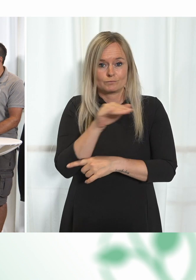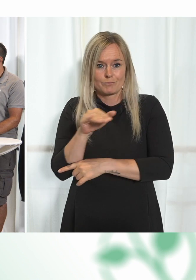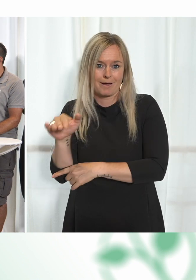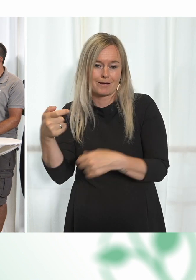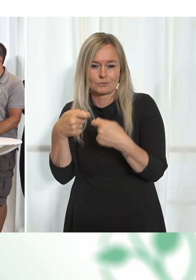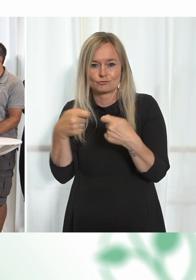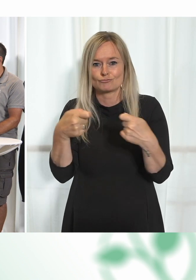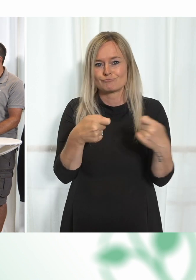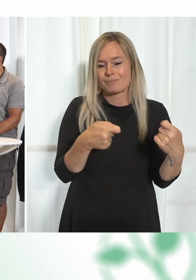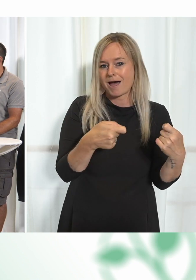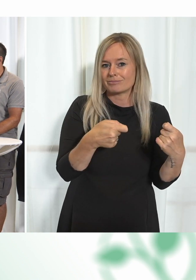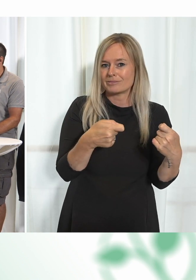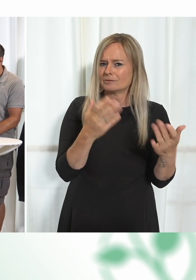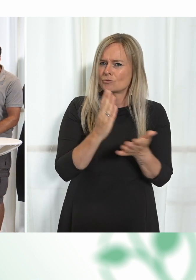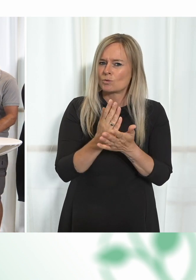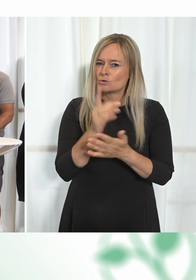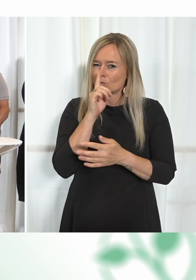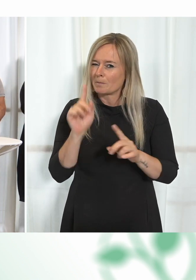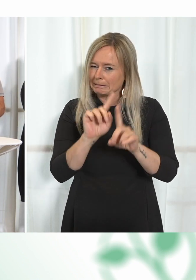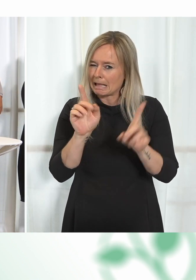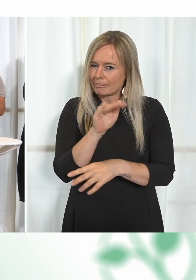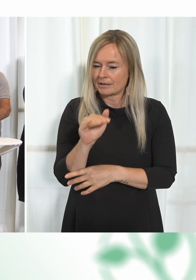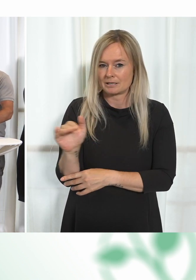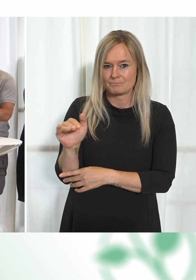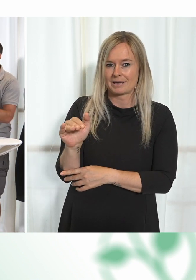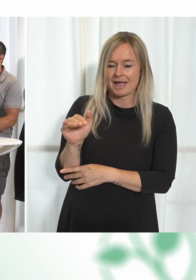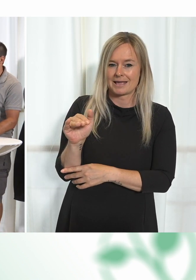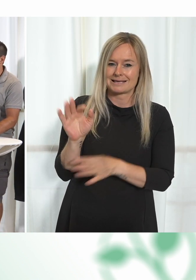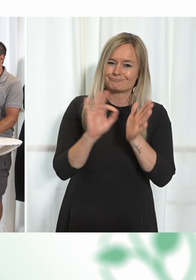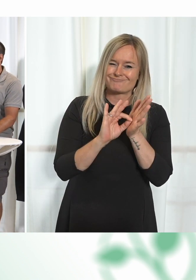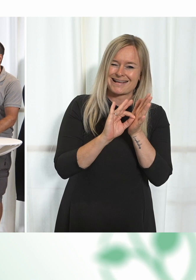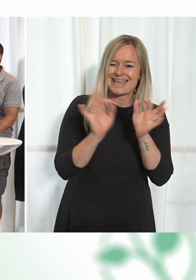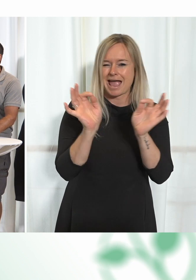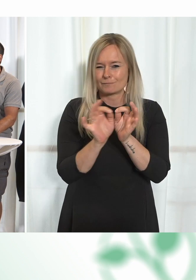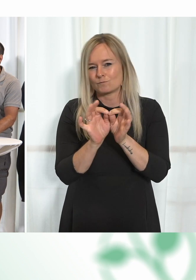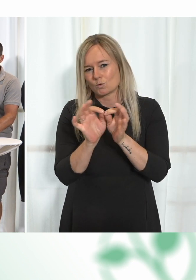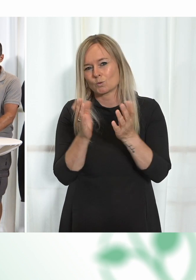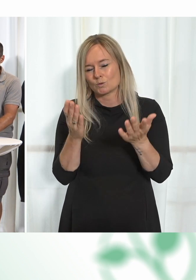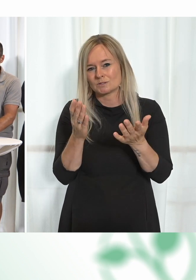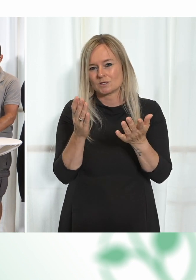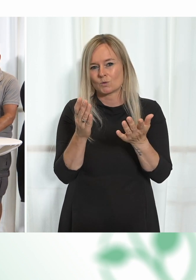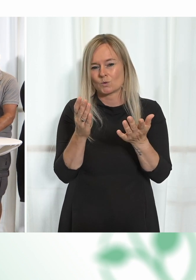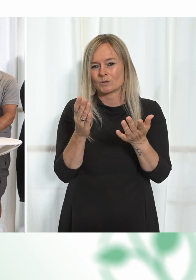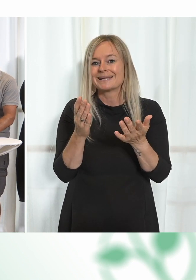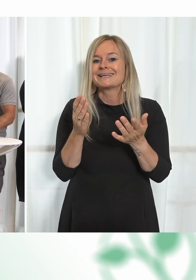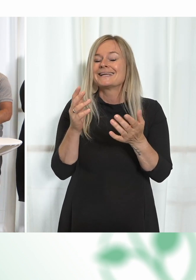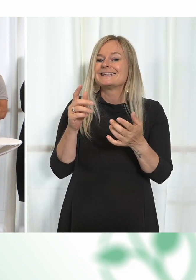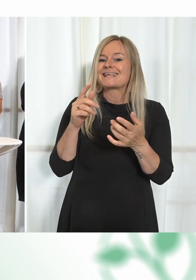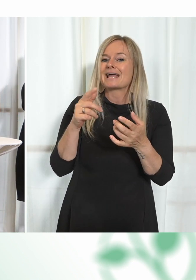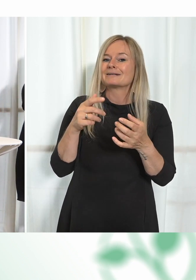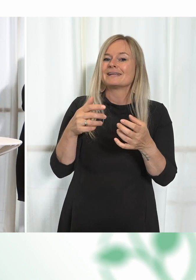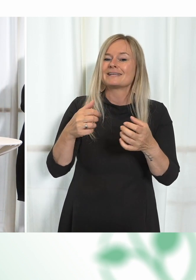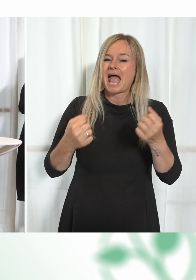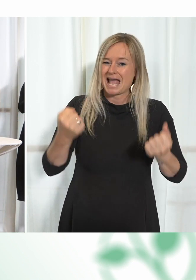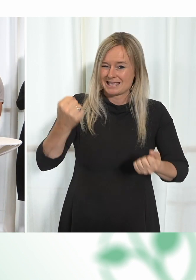wird Standing Ovation denn schon überall eingesetzt? Also die Kernfunktion ist, glaube ich, augenscheinlich. Es wird das Gewicht von den Beinen genommen. Dazu